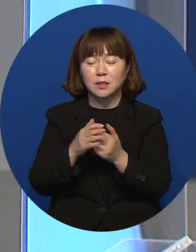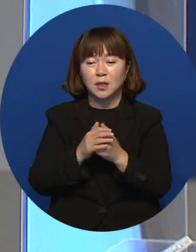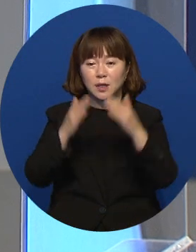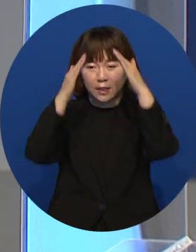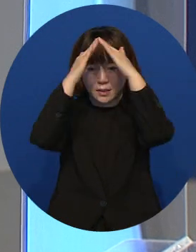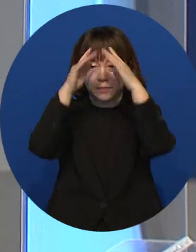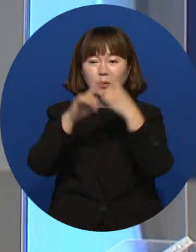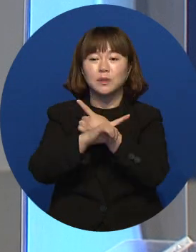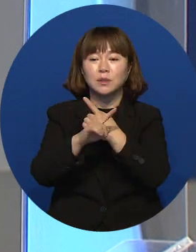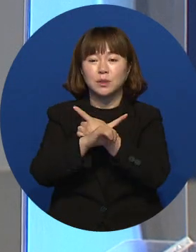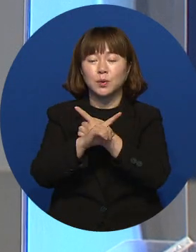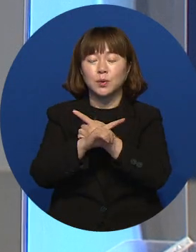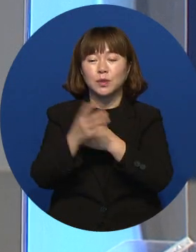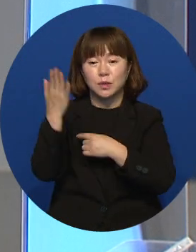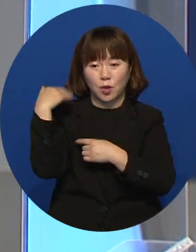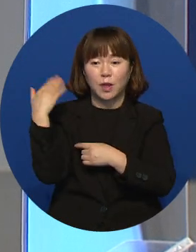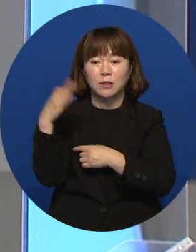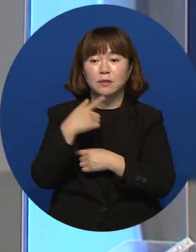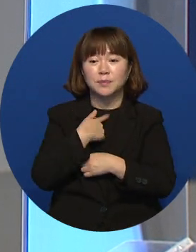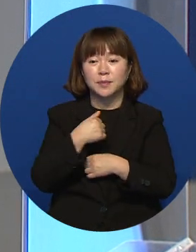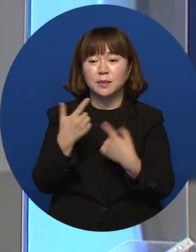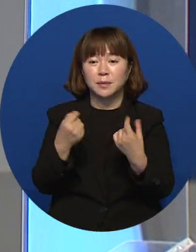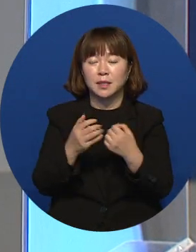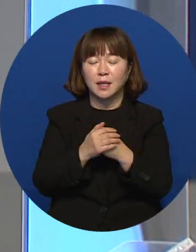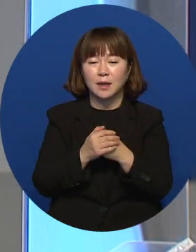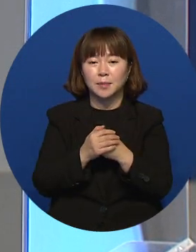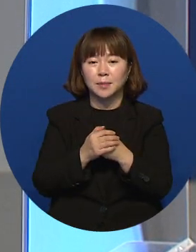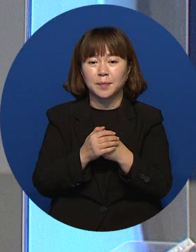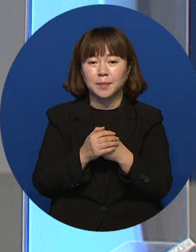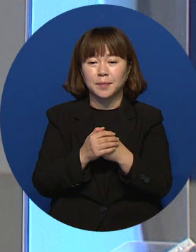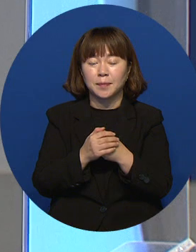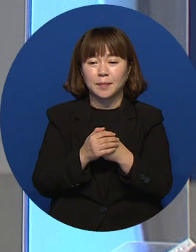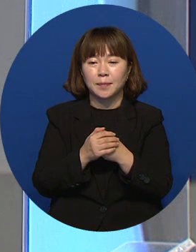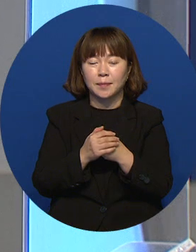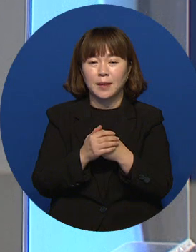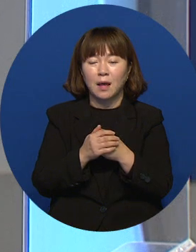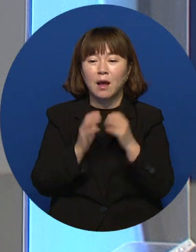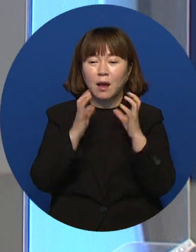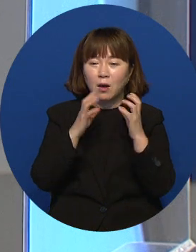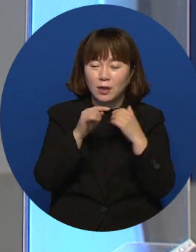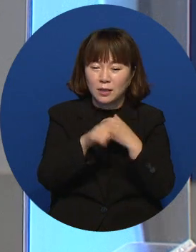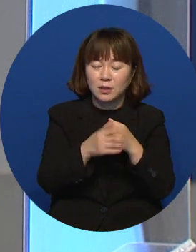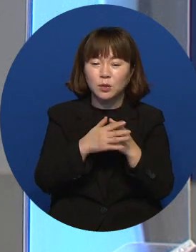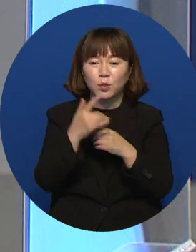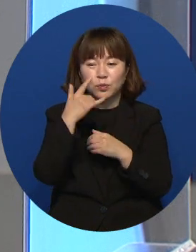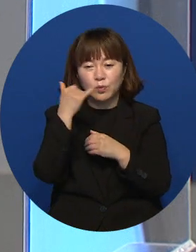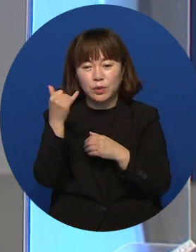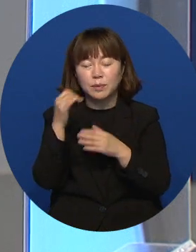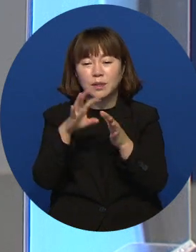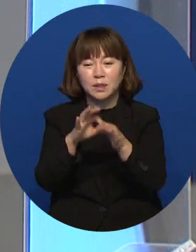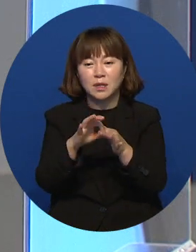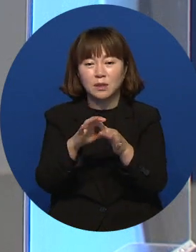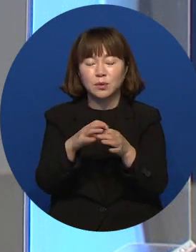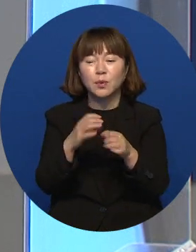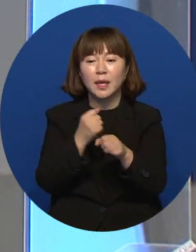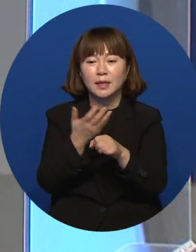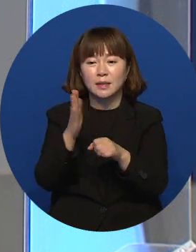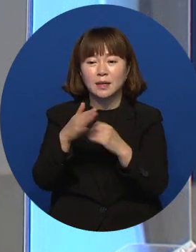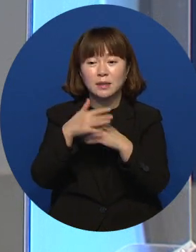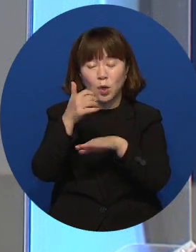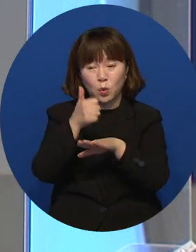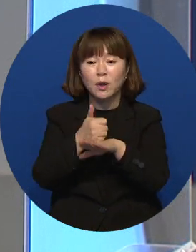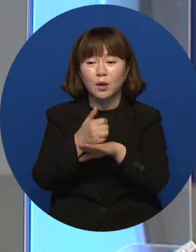왔었습니다 그 미성년자나 또 그 부모를 대상으로 해서 아주 예외적으로 지만 해봤는데 그 결과는 좋았고요